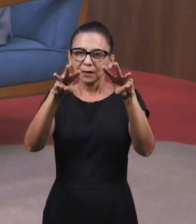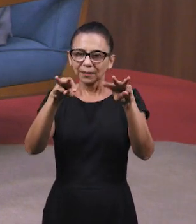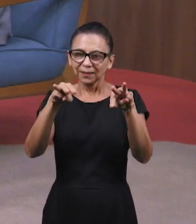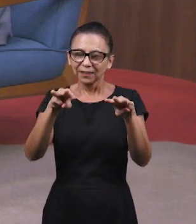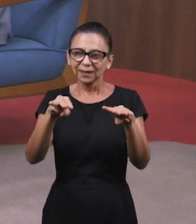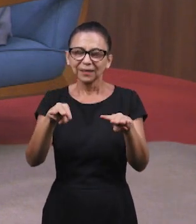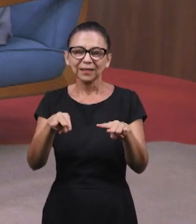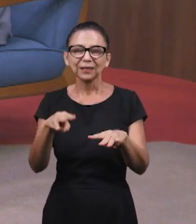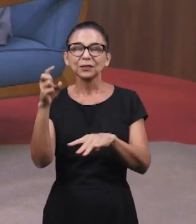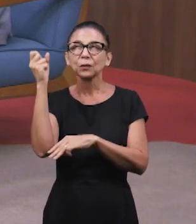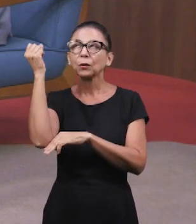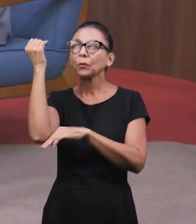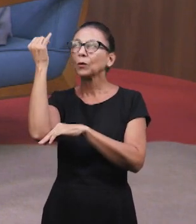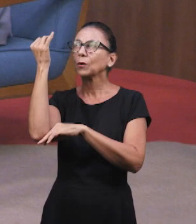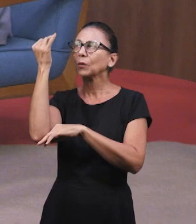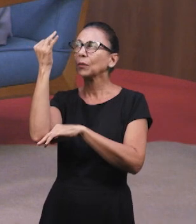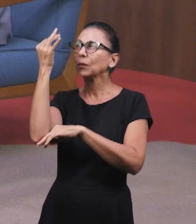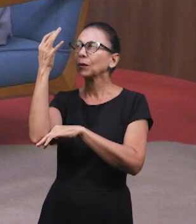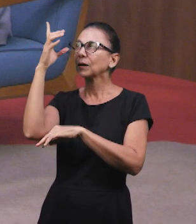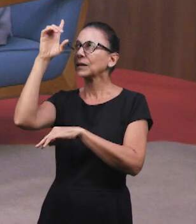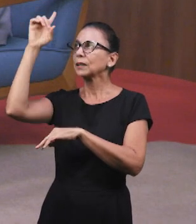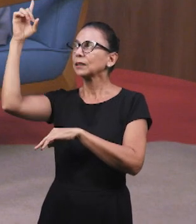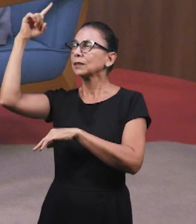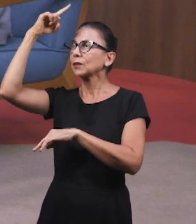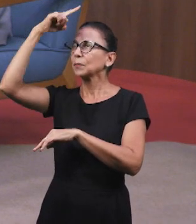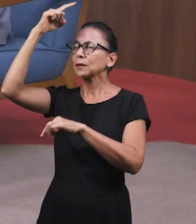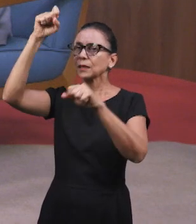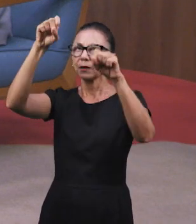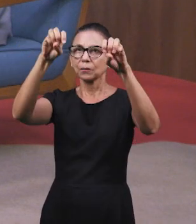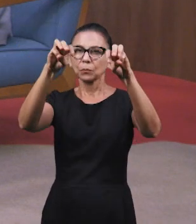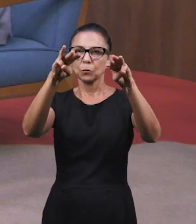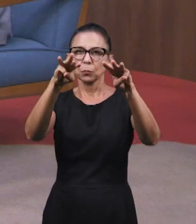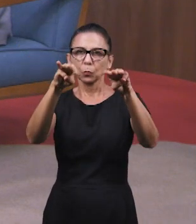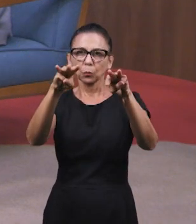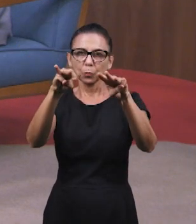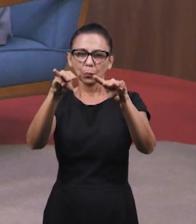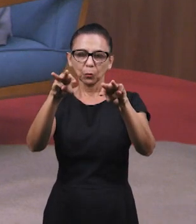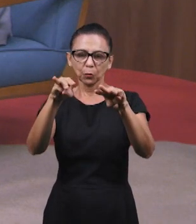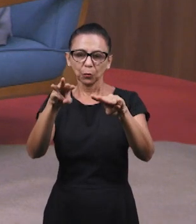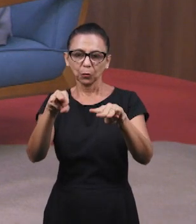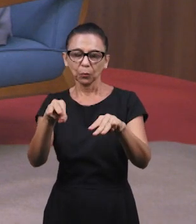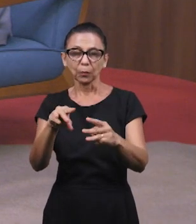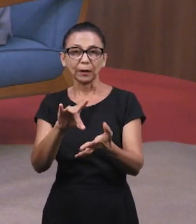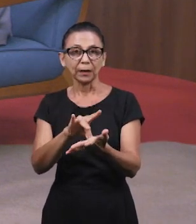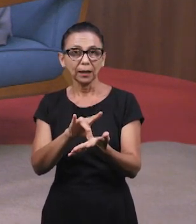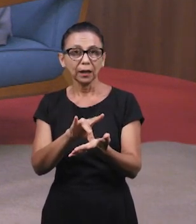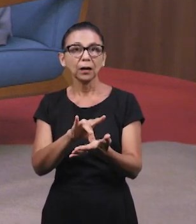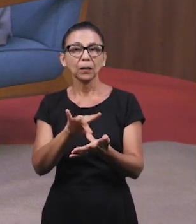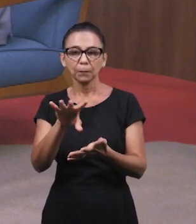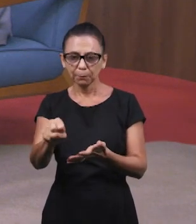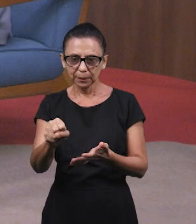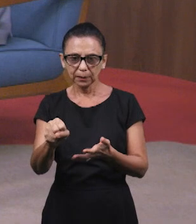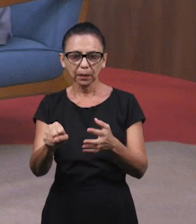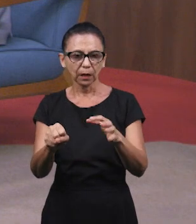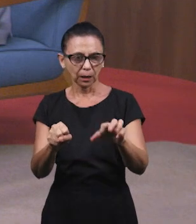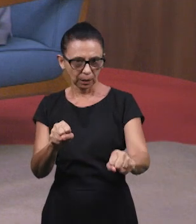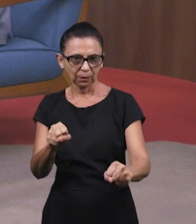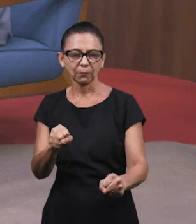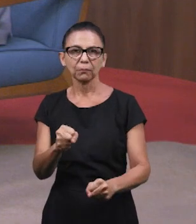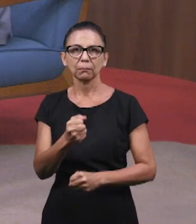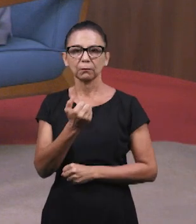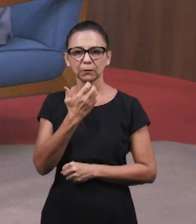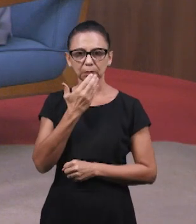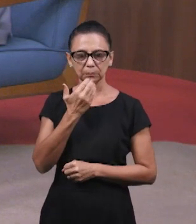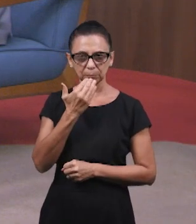C'était une chose réelle, physique. C'était une nourriture duquel le peuple s'est nourri pendant 40 ans dans le